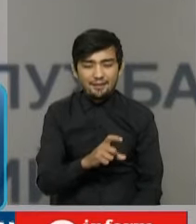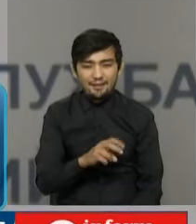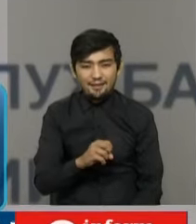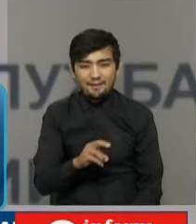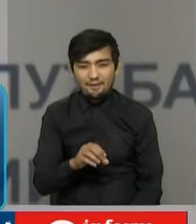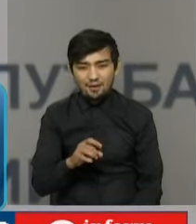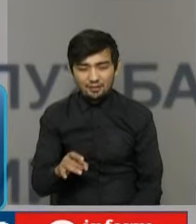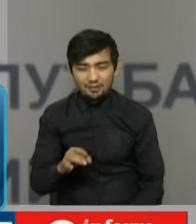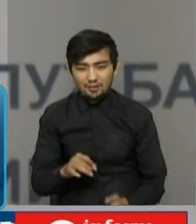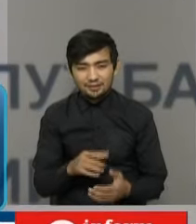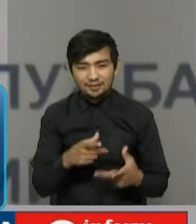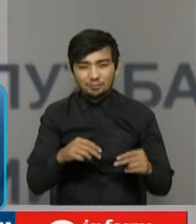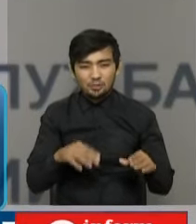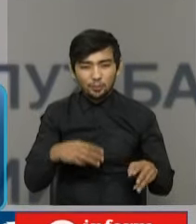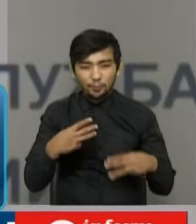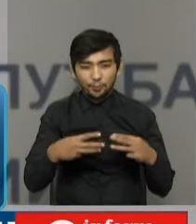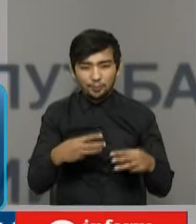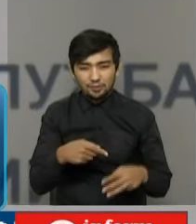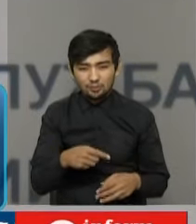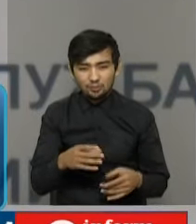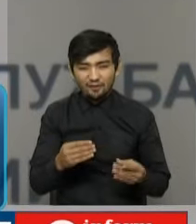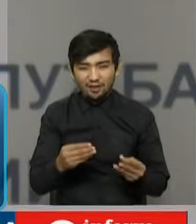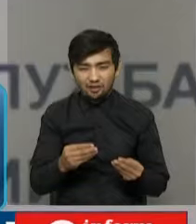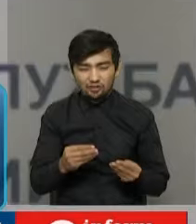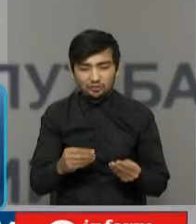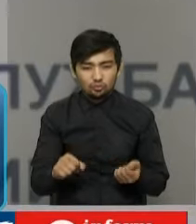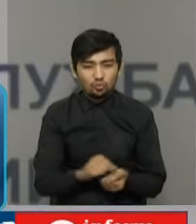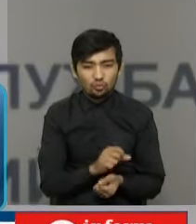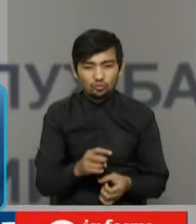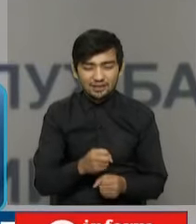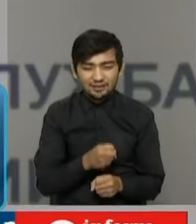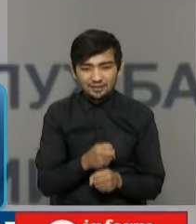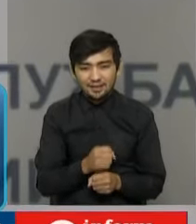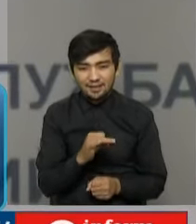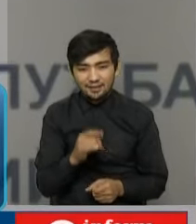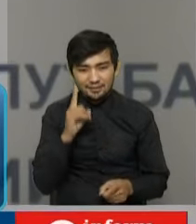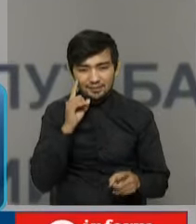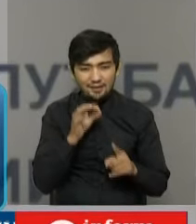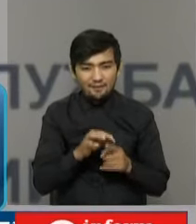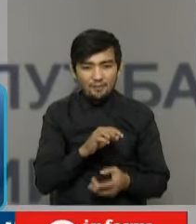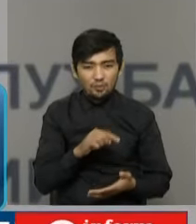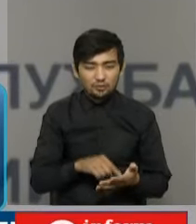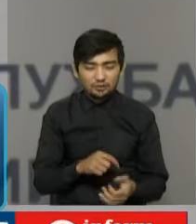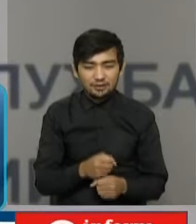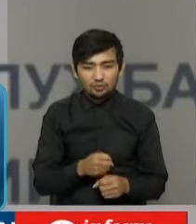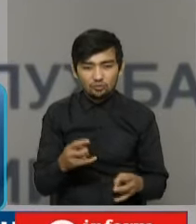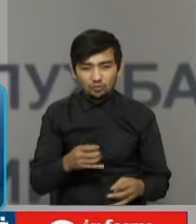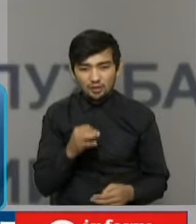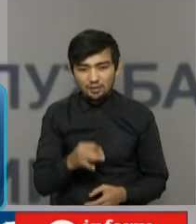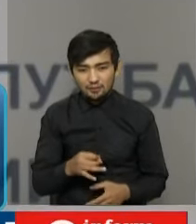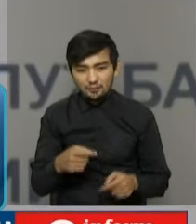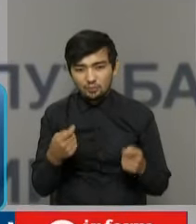необходимо подойти к данному вопросу как к стратегическому вопросу. Это продовольствие касается